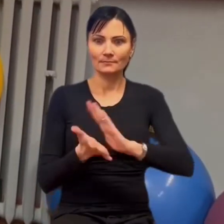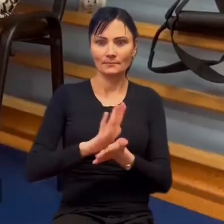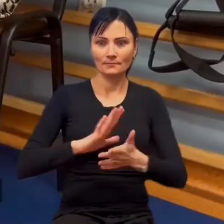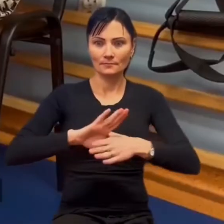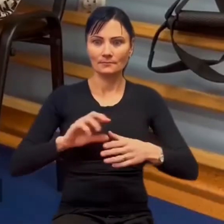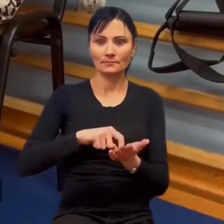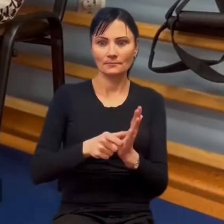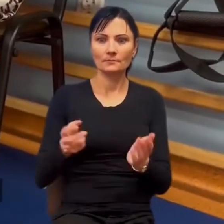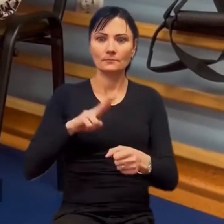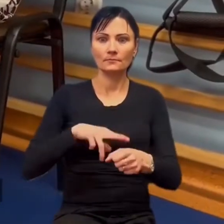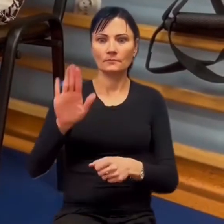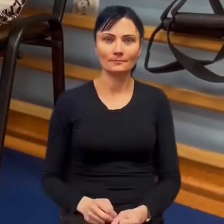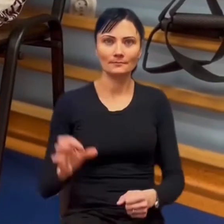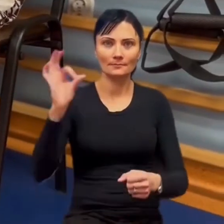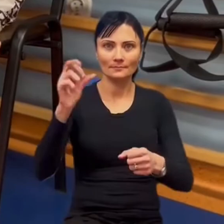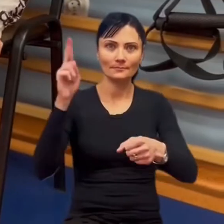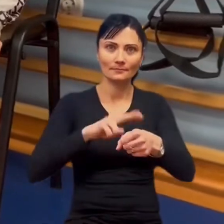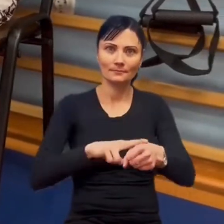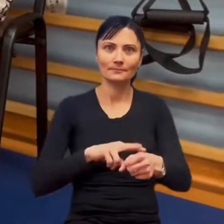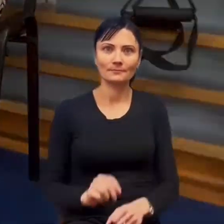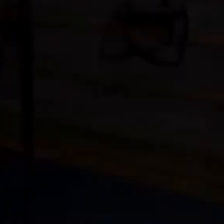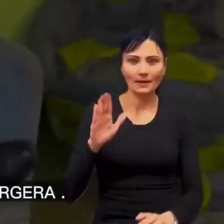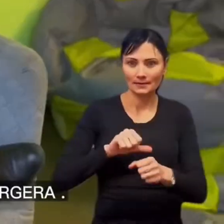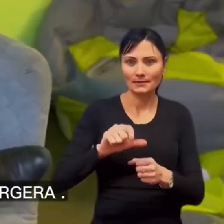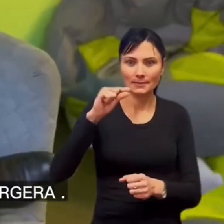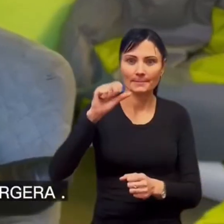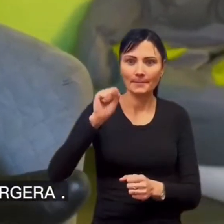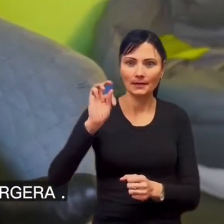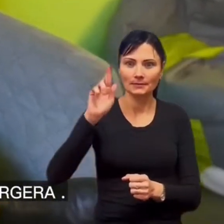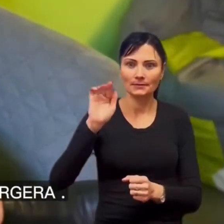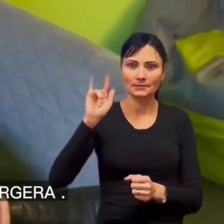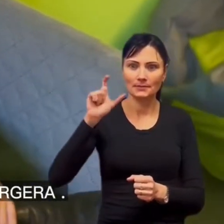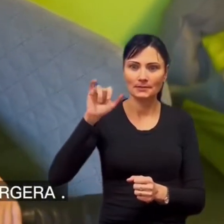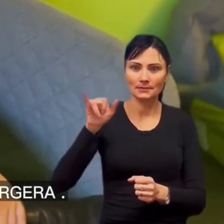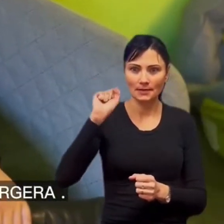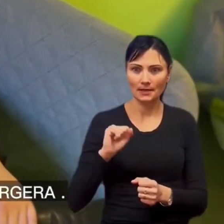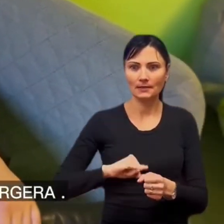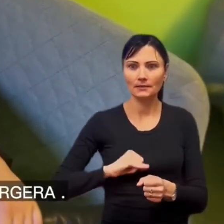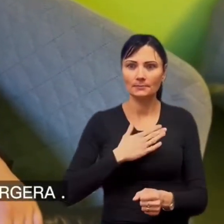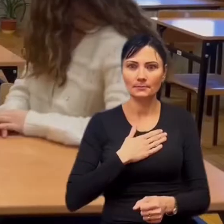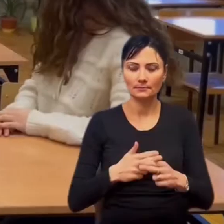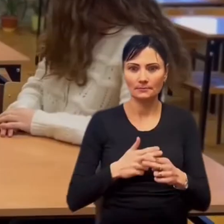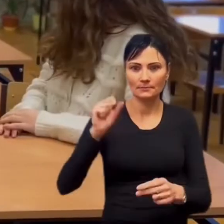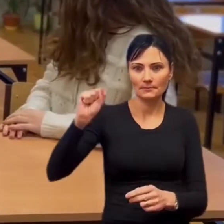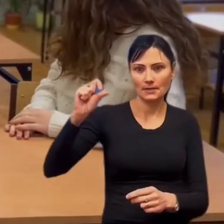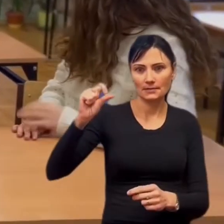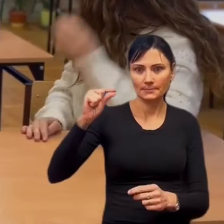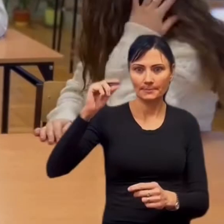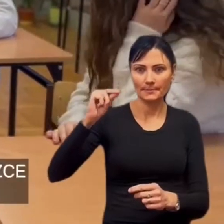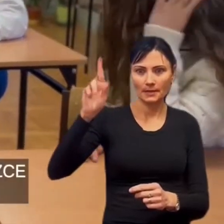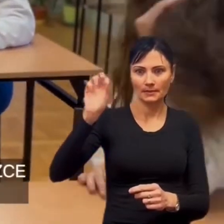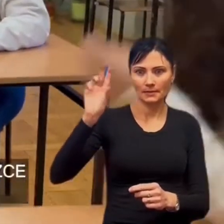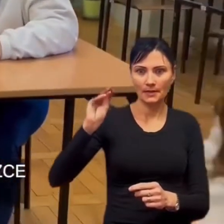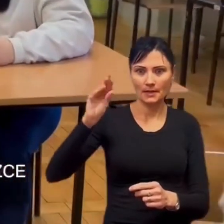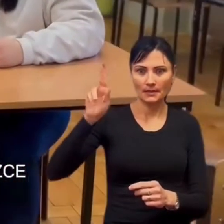w sali, która wyposażona jest w specjalistyczny sprzęt. Hej, jestem Patrycja i mam zespół Aspergera. Jak się pewnie